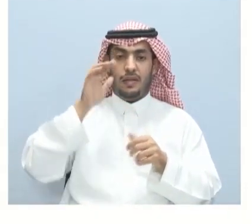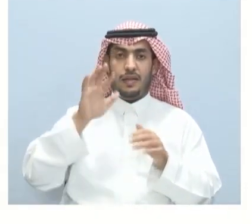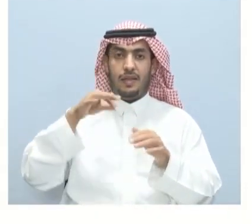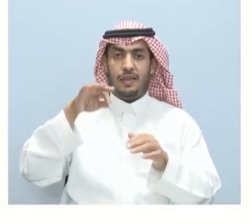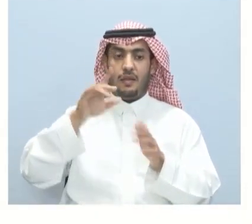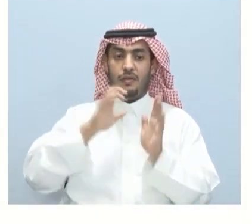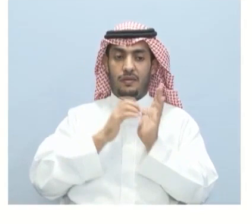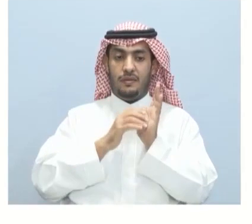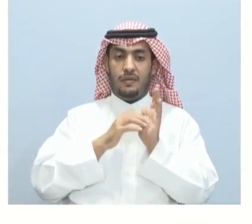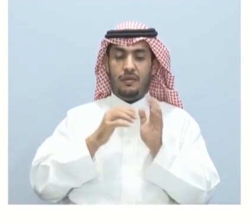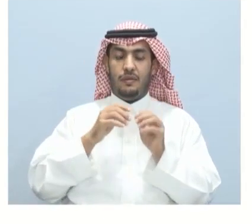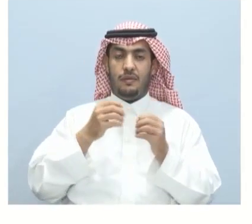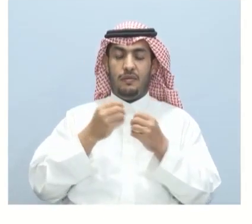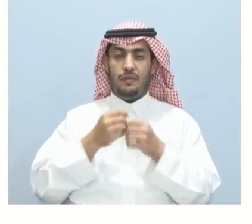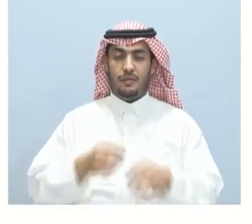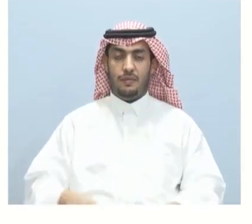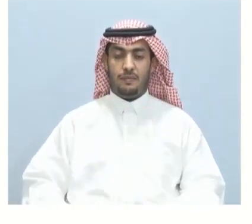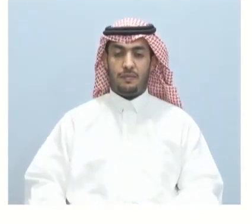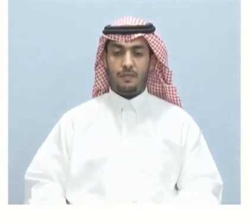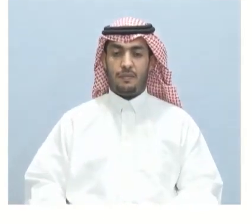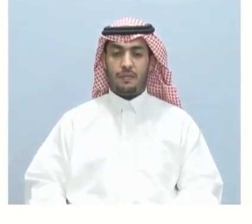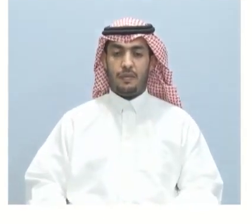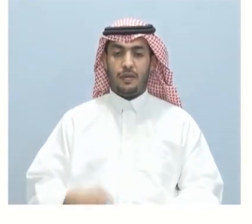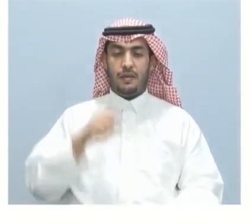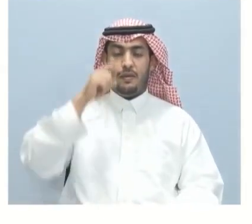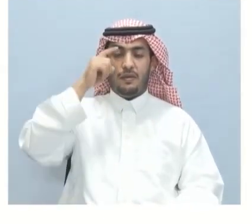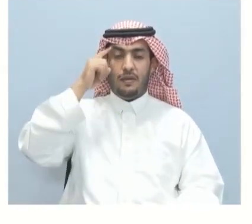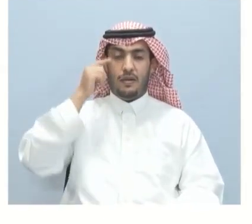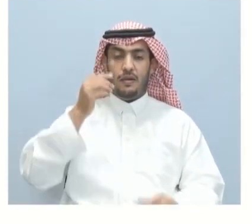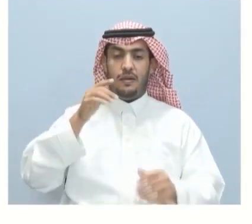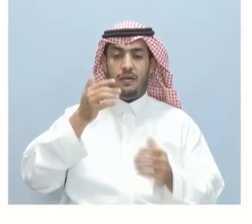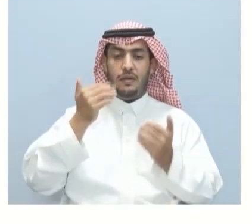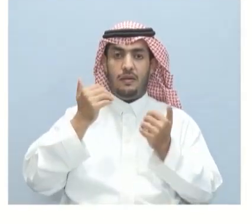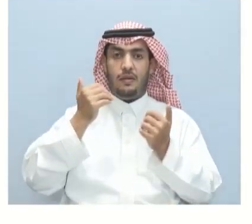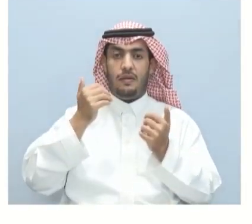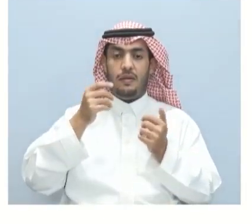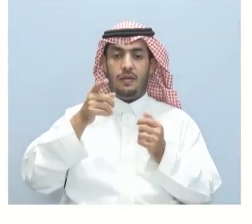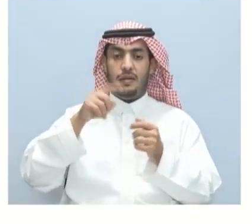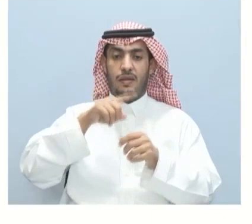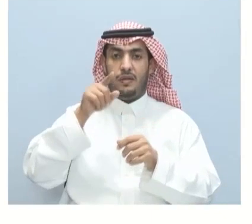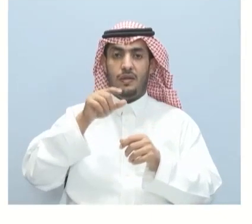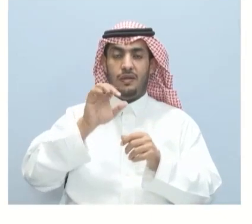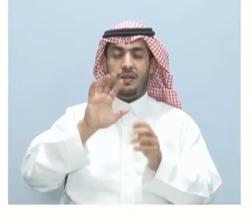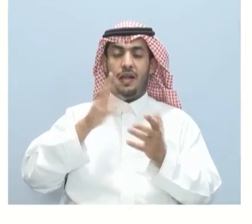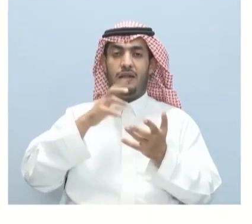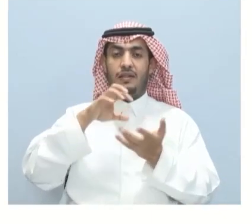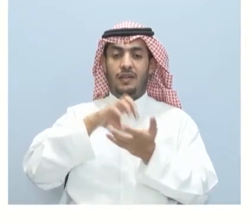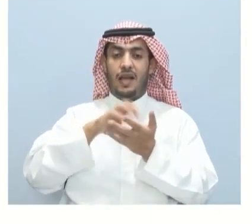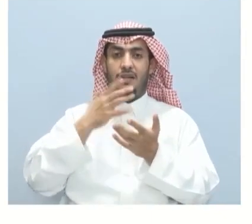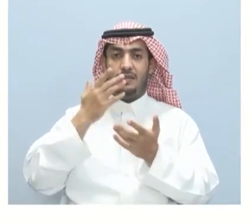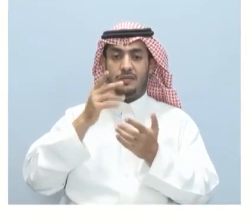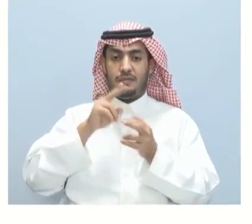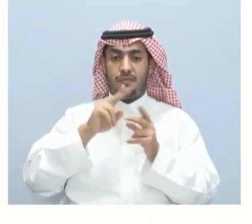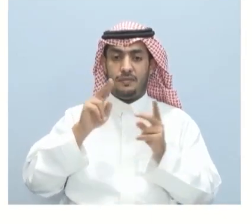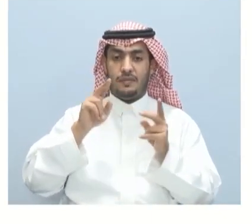والار الحاسب وتحقق معي مع من النواتج الان اذا اذا ت تطلب تدوير او تطلب تدوير جسم